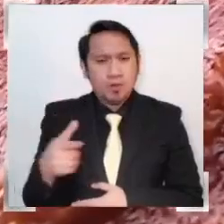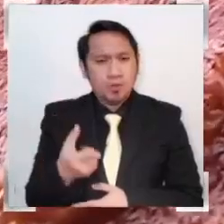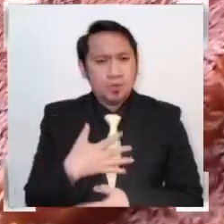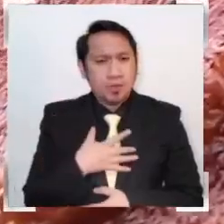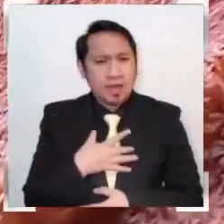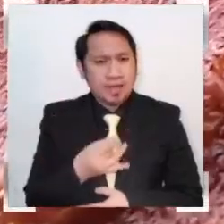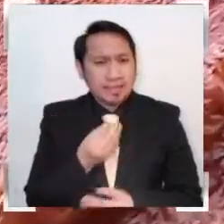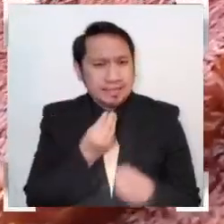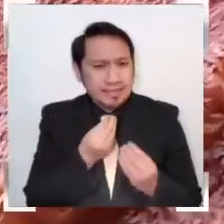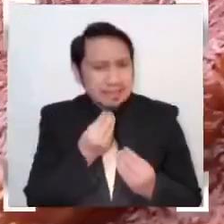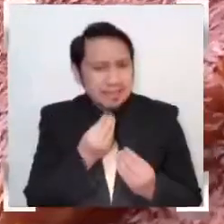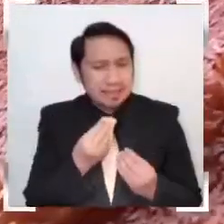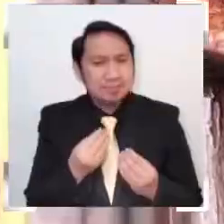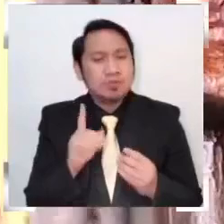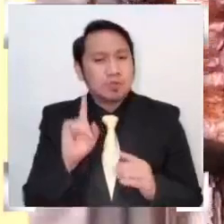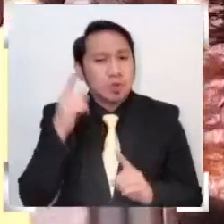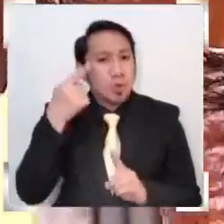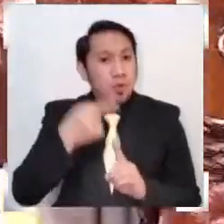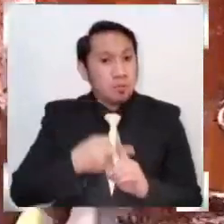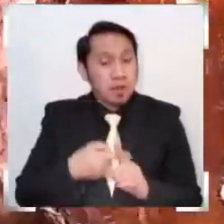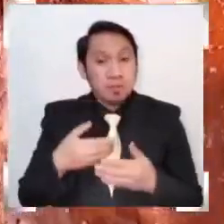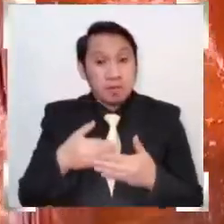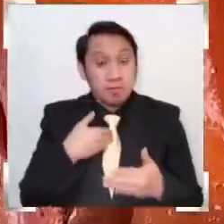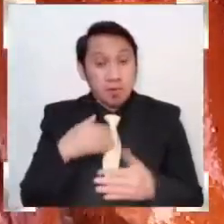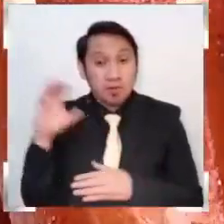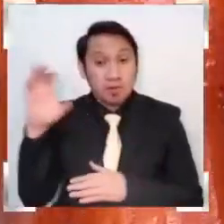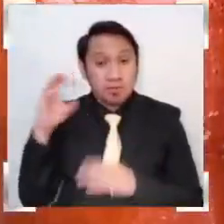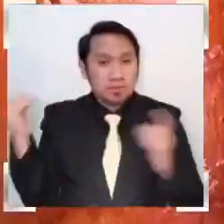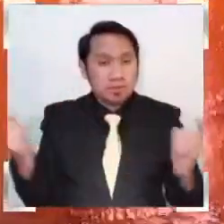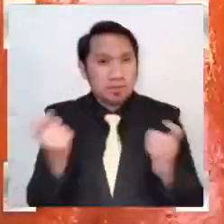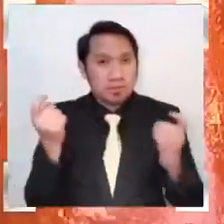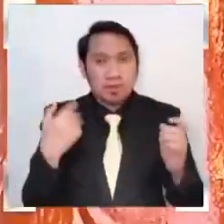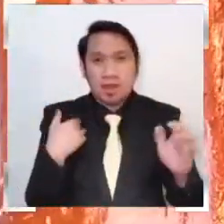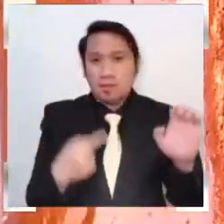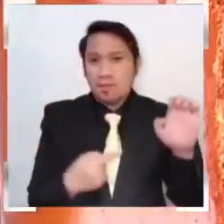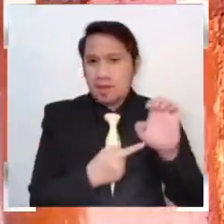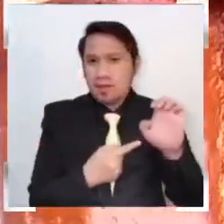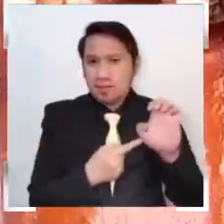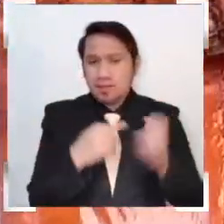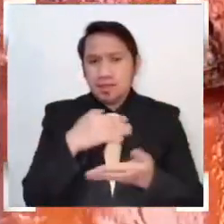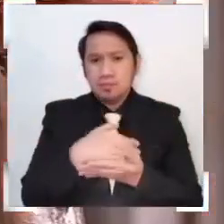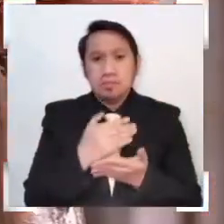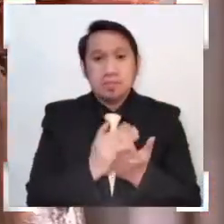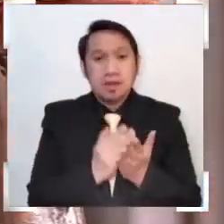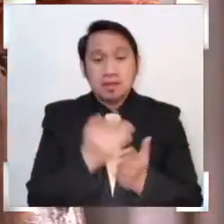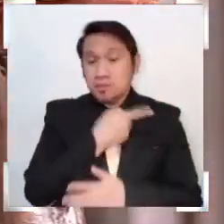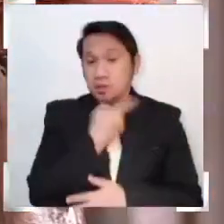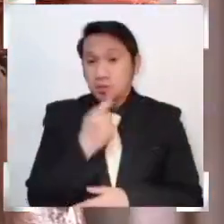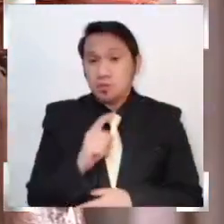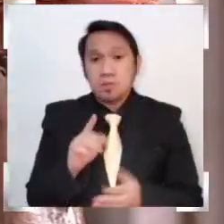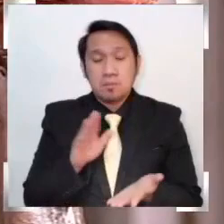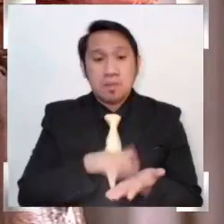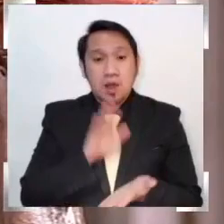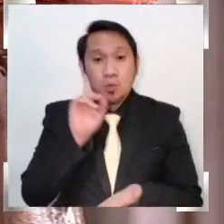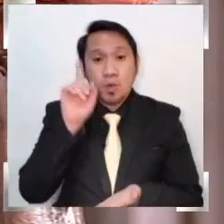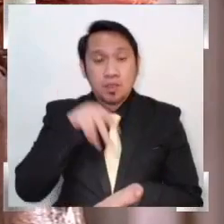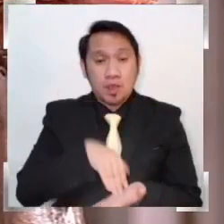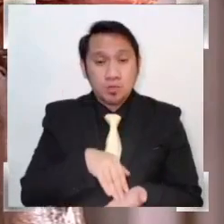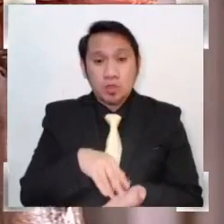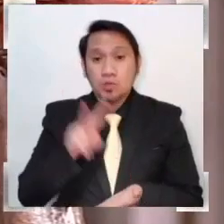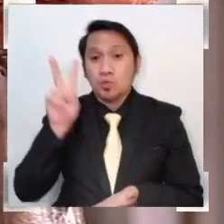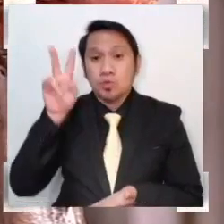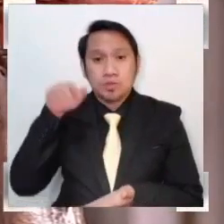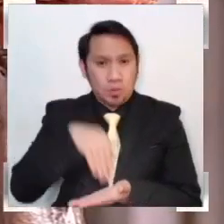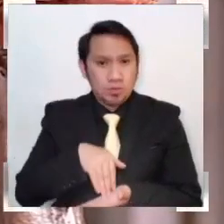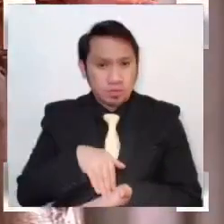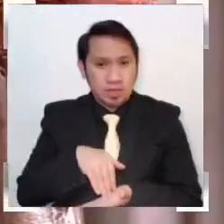pa bago mag-Noche Buena, kailangan ng ekstrang budget. Mas mahal na kasi ng 1,000 hanggang 2,000 pesos ang presyo